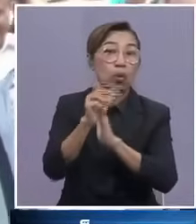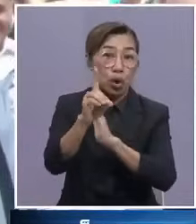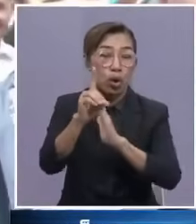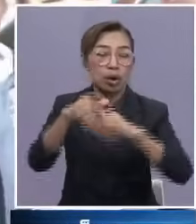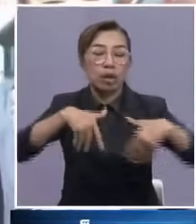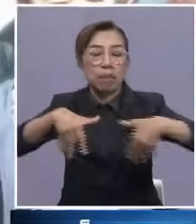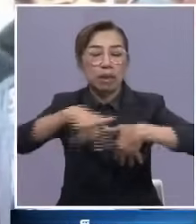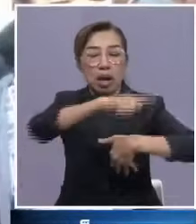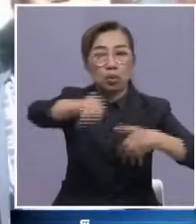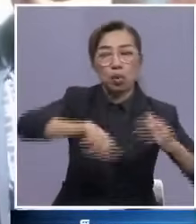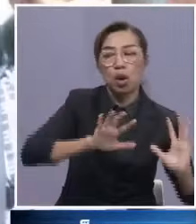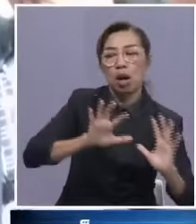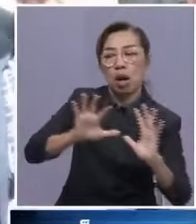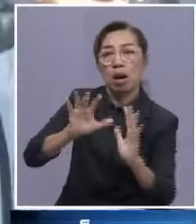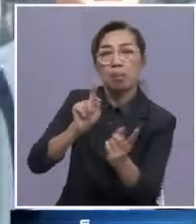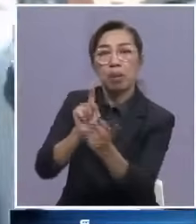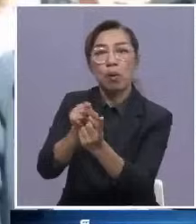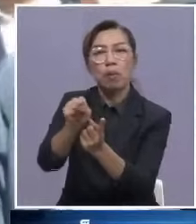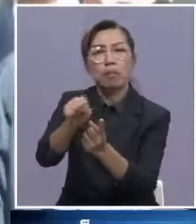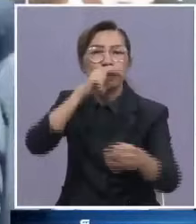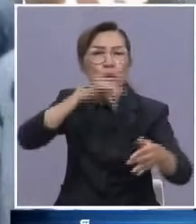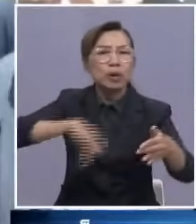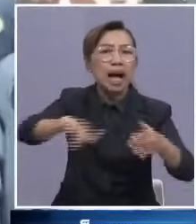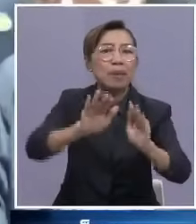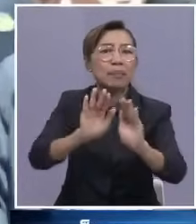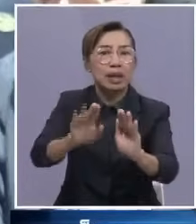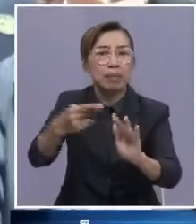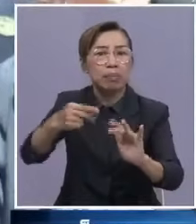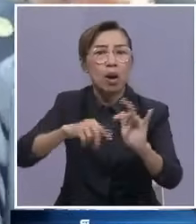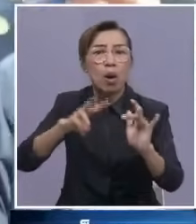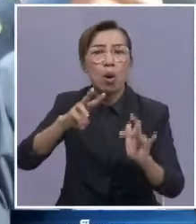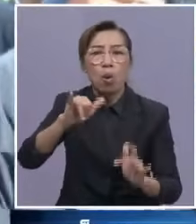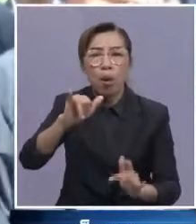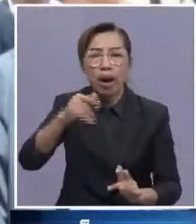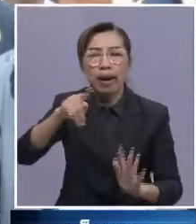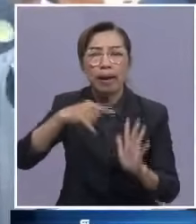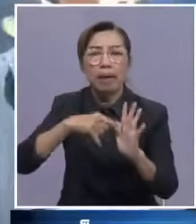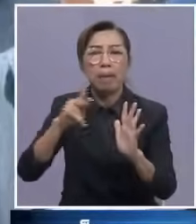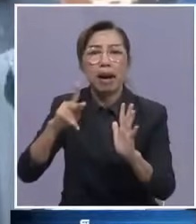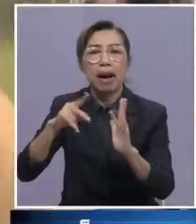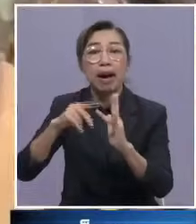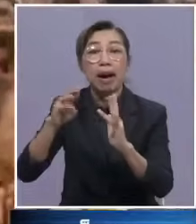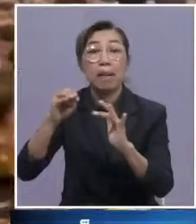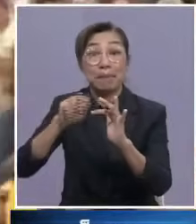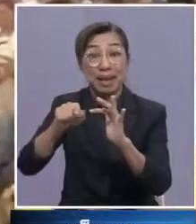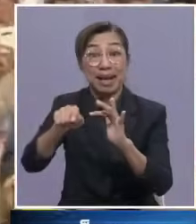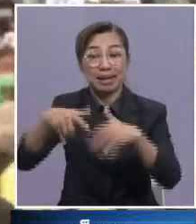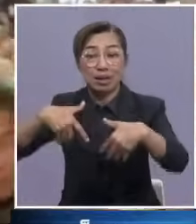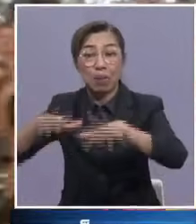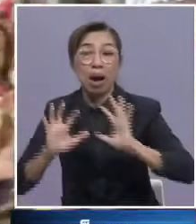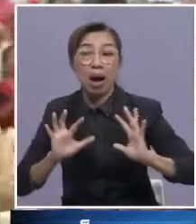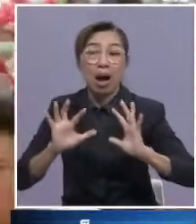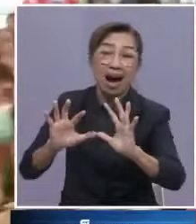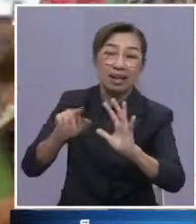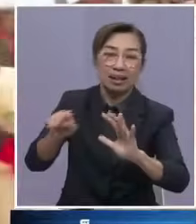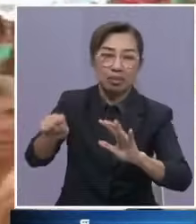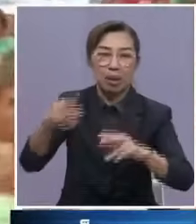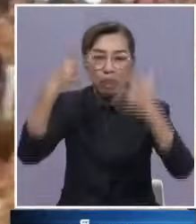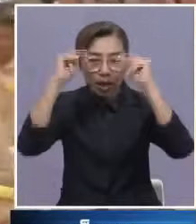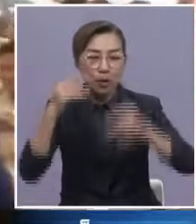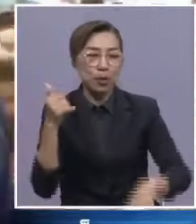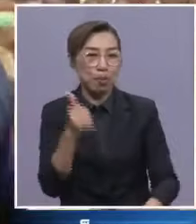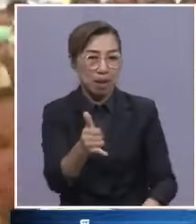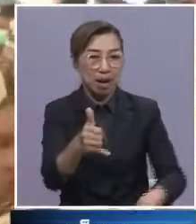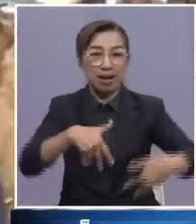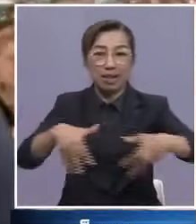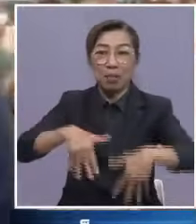อกับประชาชนที่โครงการอ่างเก็บน้ำห้วยปากแบ่งนะครับบอกอย่างนี้เลยนะฮะคือมีชาวบ้านตะโกนถามก่อนคืออย่